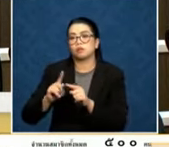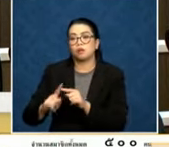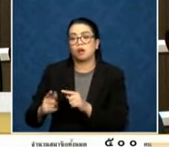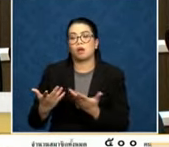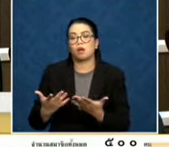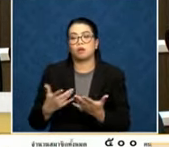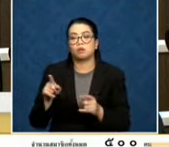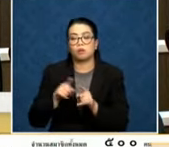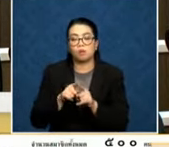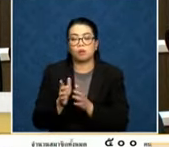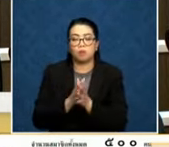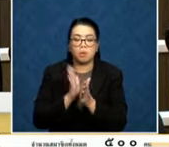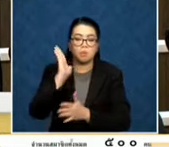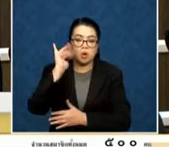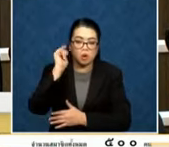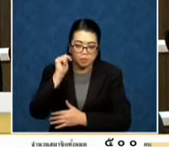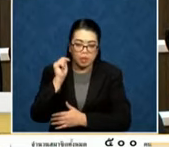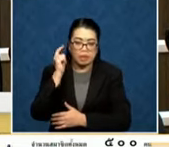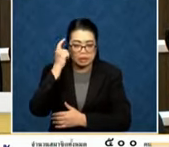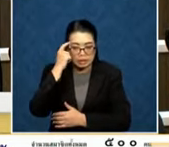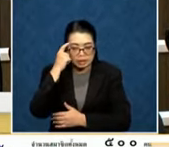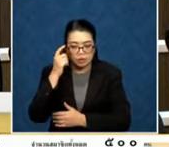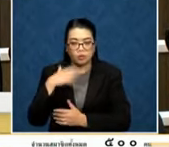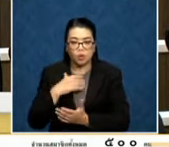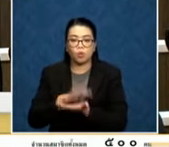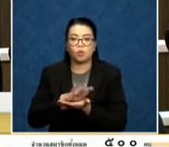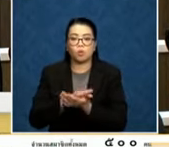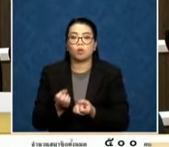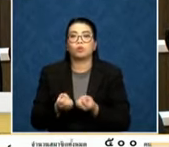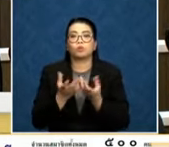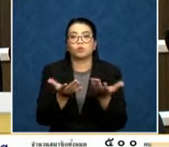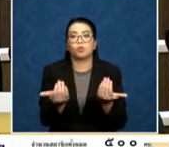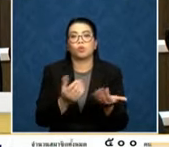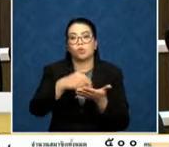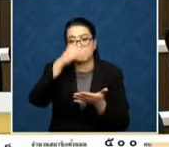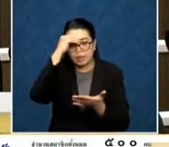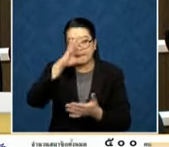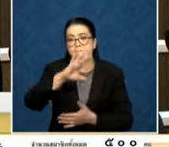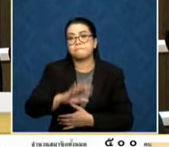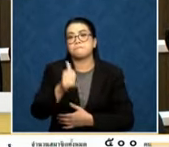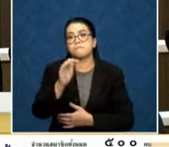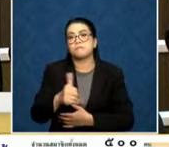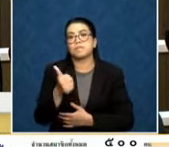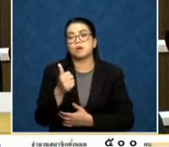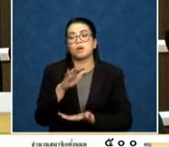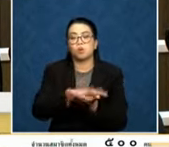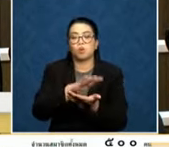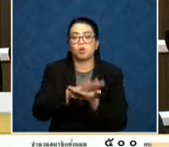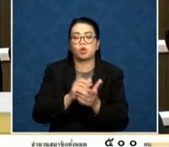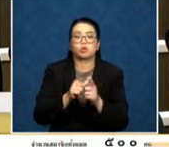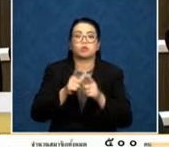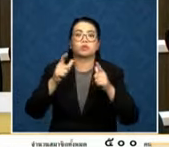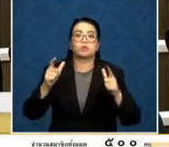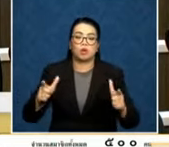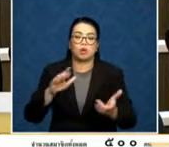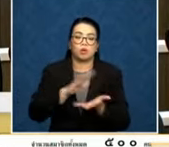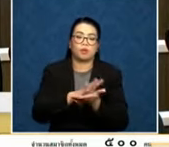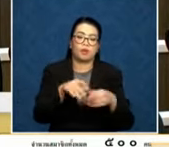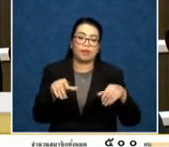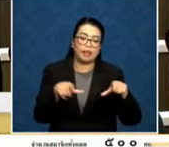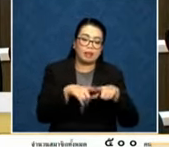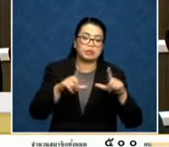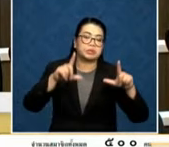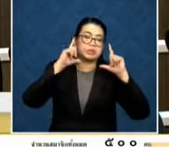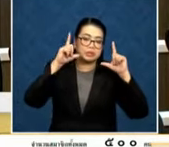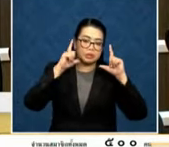คือค่านิยมของผู้ปกครองส่งลูกลูกหลานไปเรียนในเมืองหรือโรงเรียนขนาดใหญ่ที่มีชื่อ